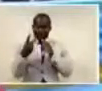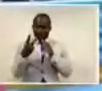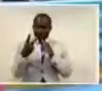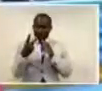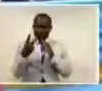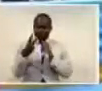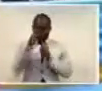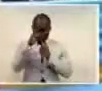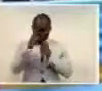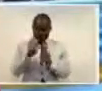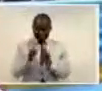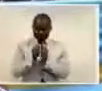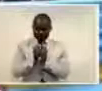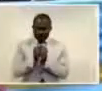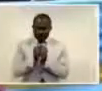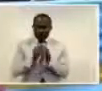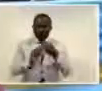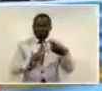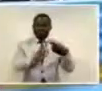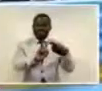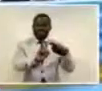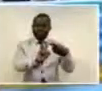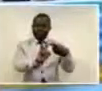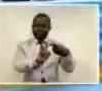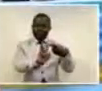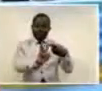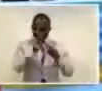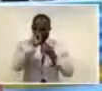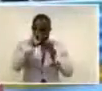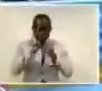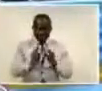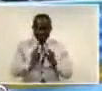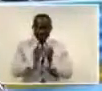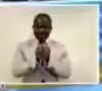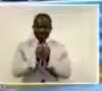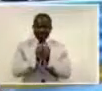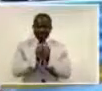yake baba yangu. Kesi ya kwanza mheshimiwa